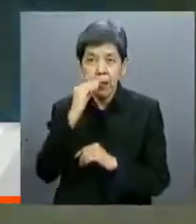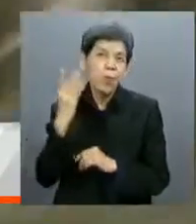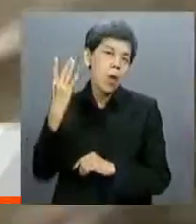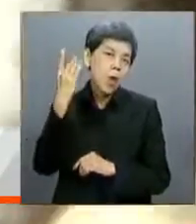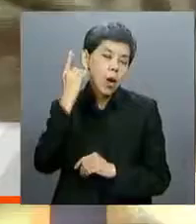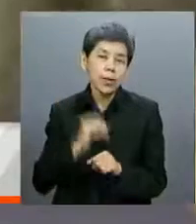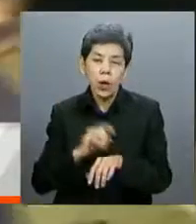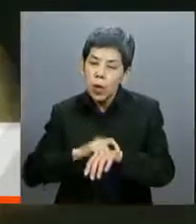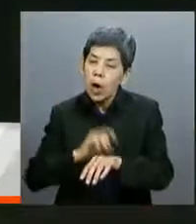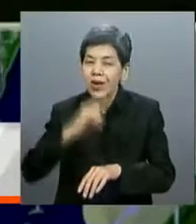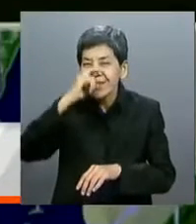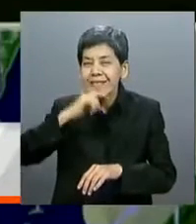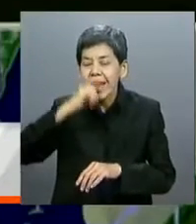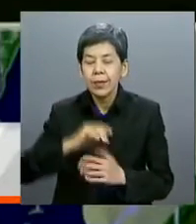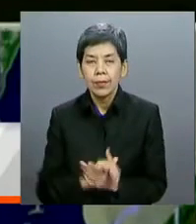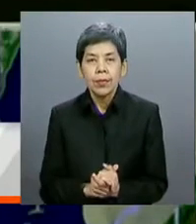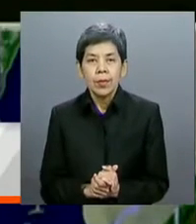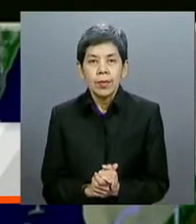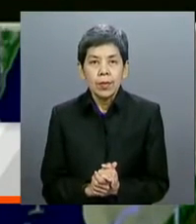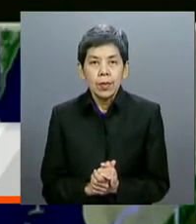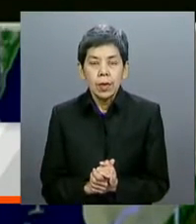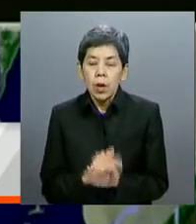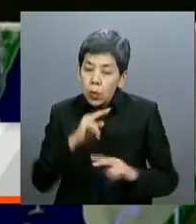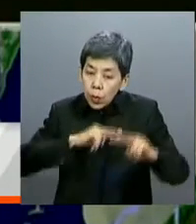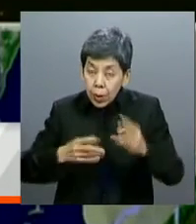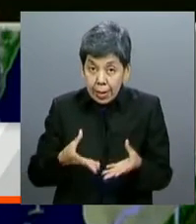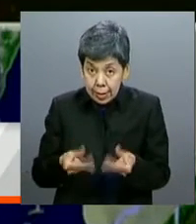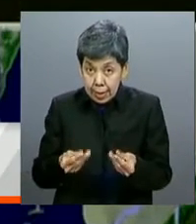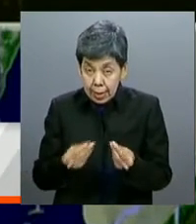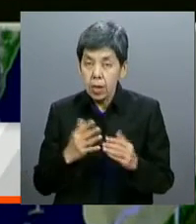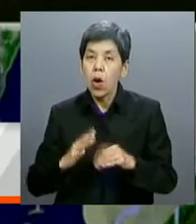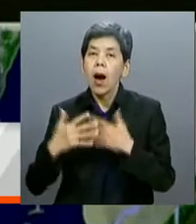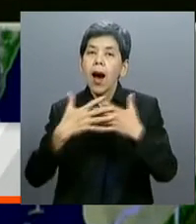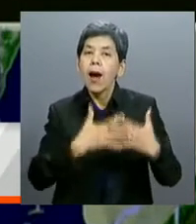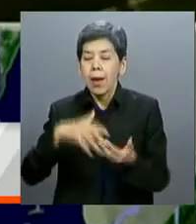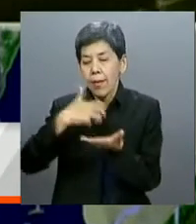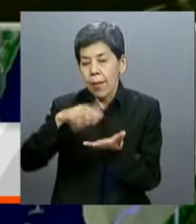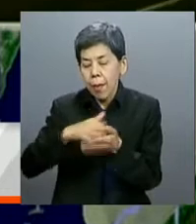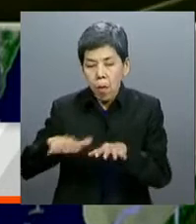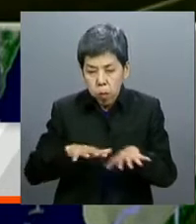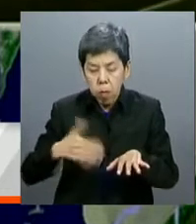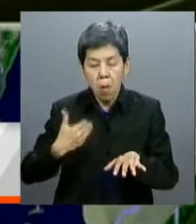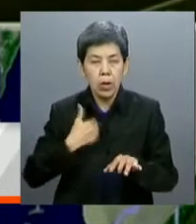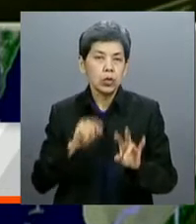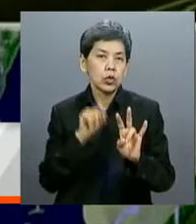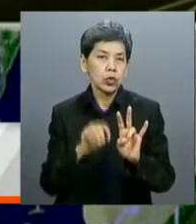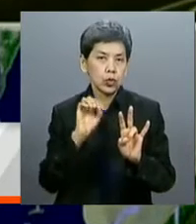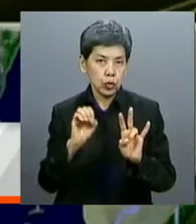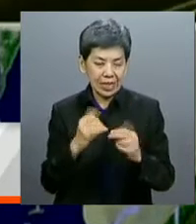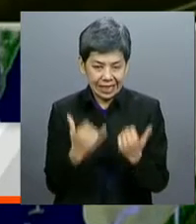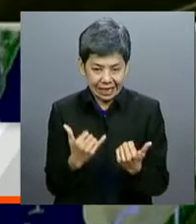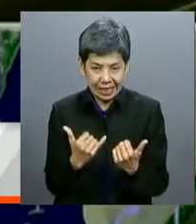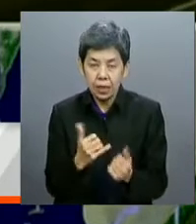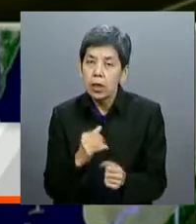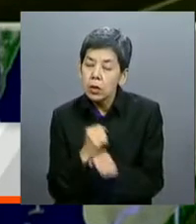ผ่านมาตามเวลาประเทศไทยสำนักงานสำรวจธรณีวิทยาสหรัฐรายงานว่าวัดความรุนแรงได้ 7.0ขณะที่